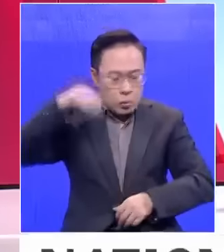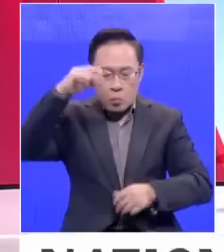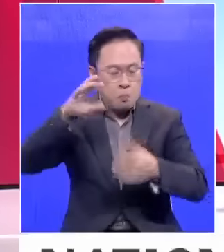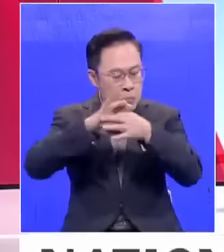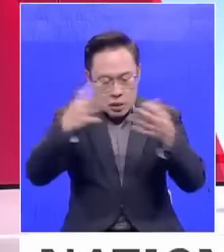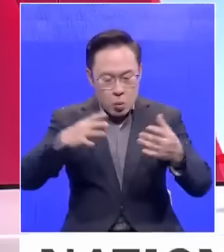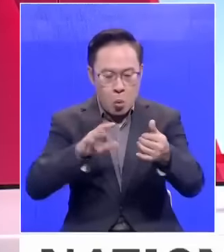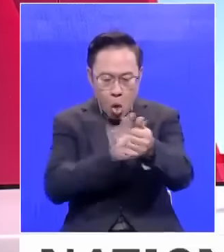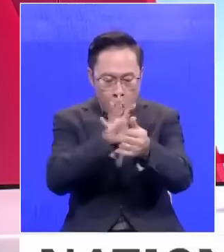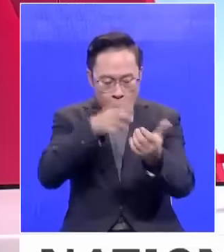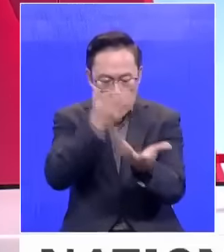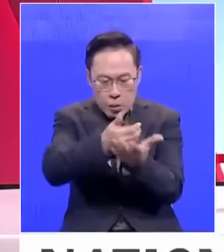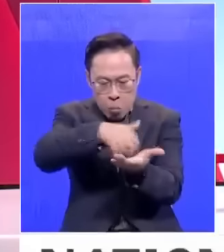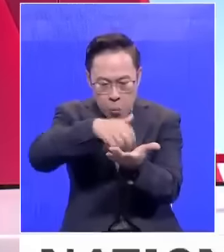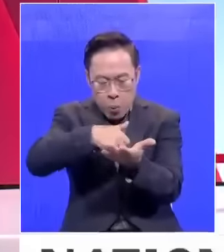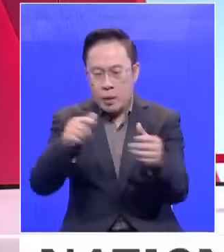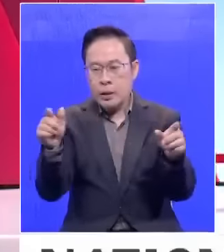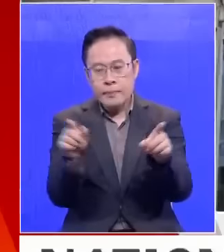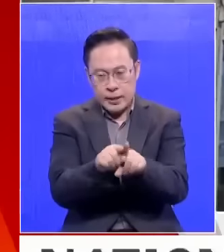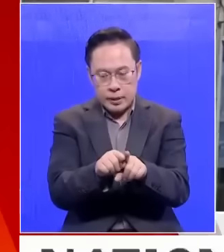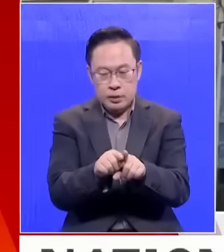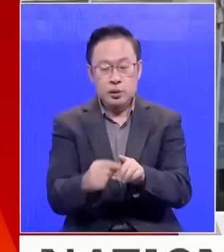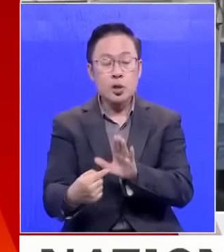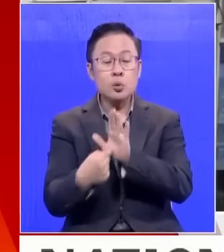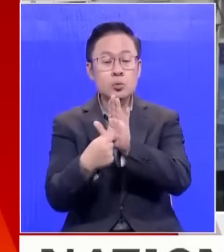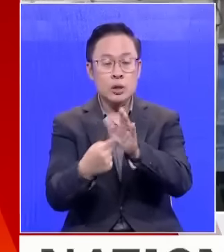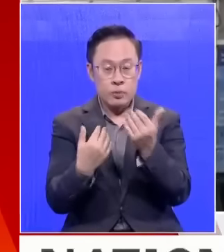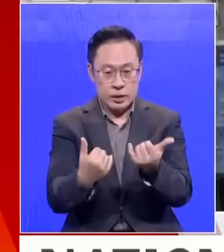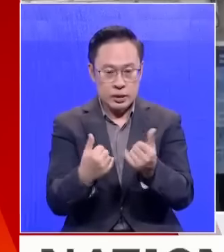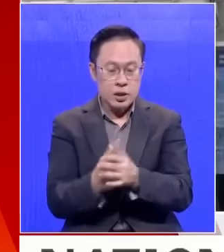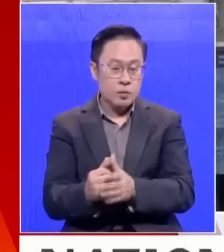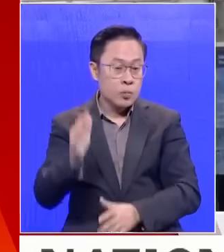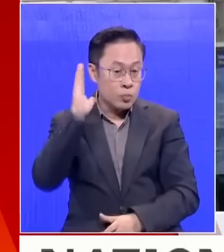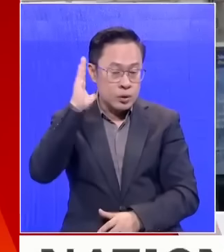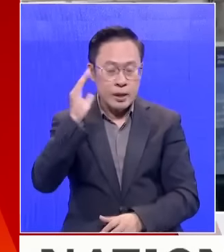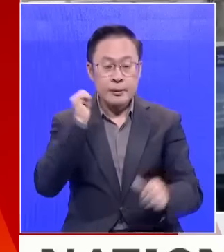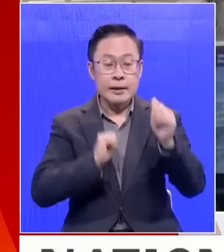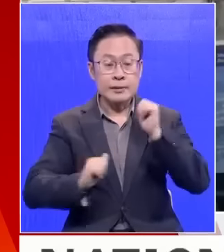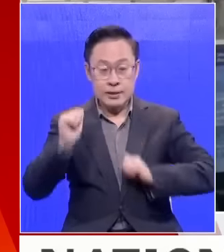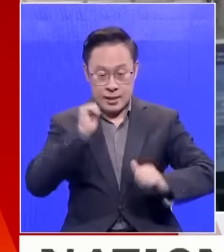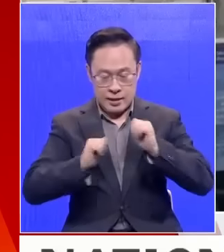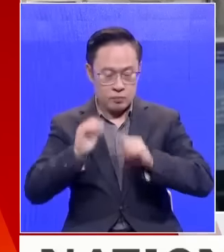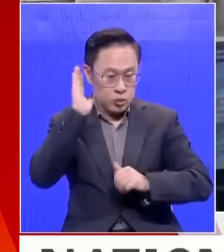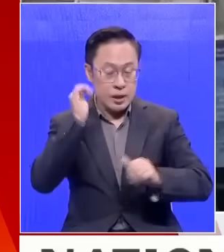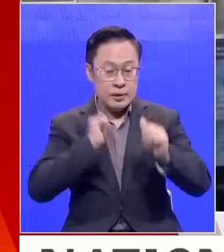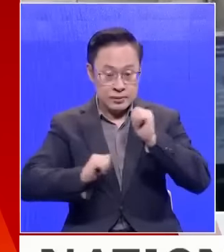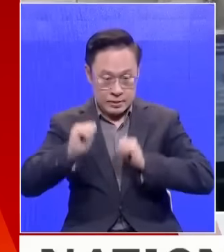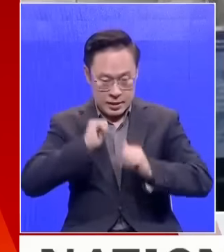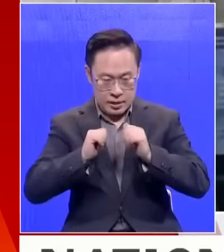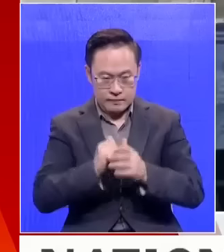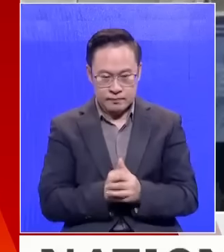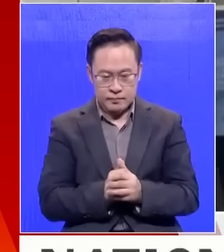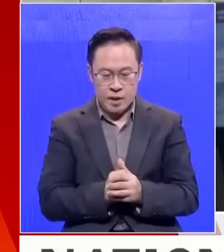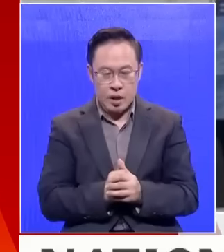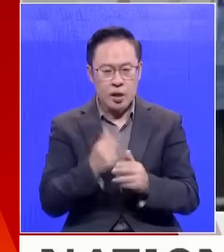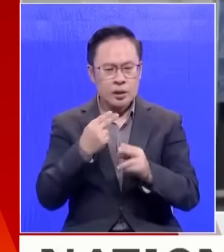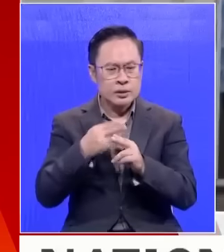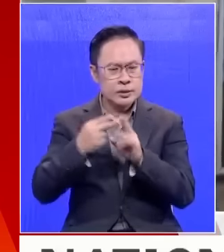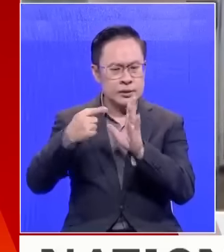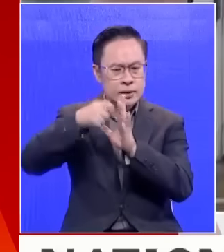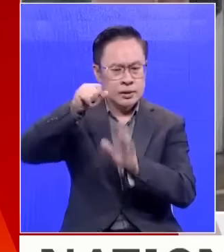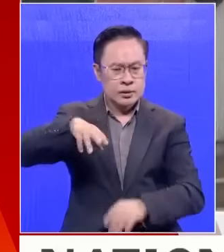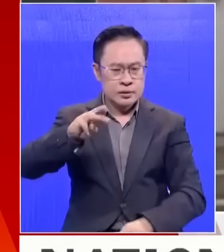อันนี้ก็โดนอีกเหมือนกันท่านผู้ชมครับเป็นนักแสดงอิสระชื่อดังนะคุณซัมมี่คาวเวลนะครับก็ไปแจ้งความเสียหายไป